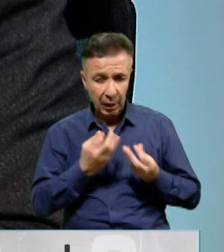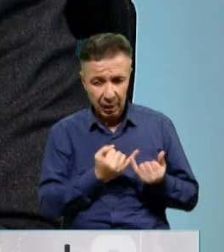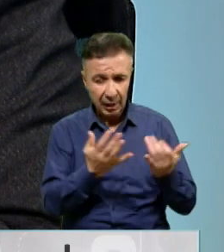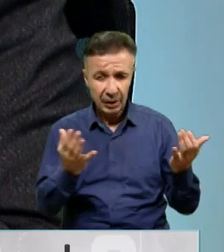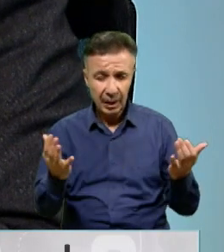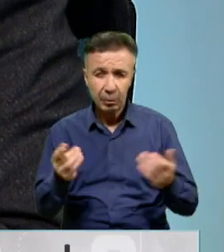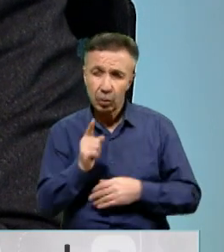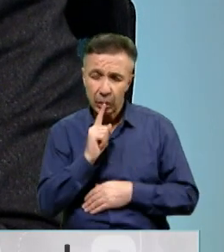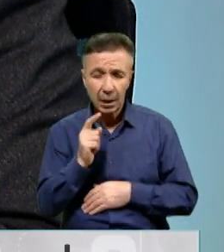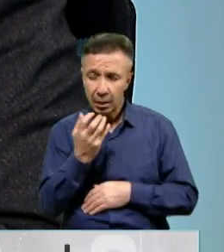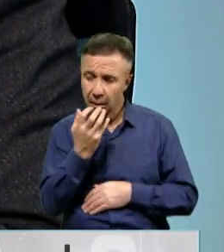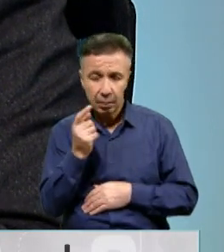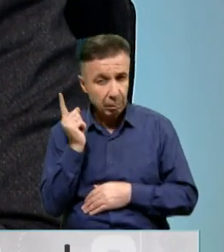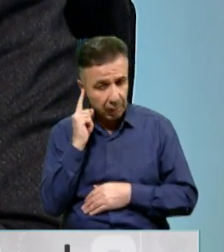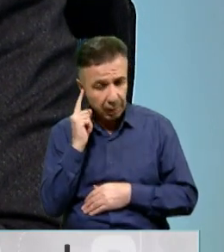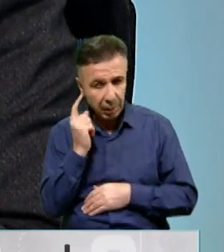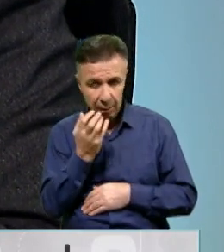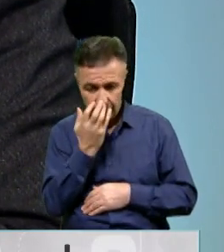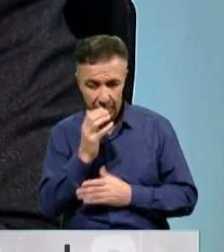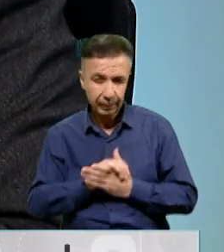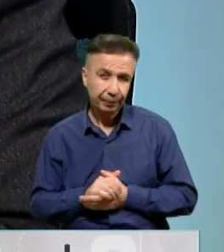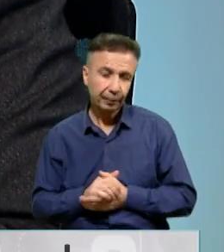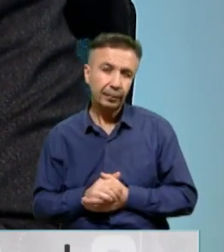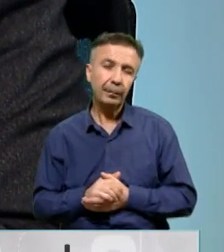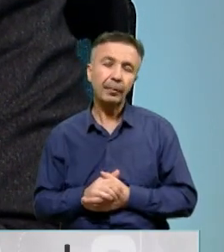dinlerler. Fakat Şafii